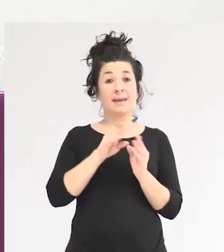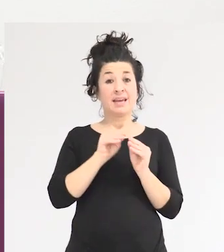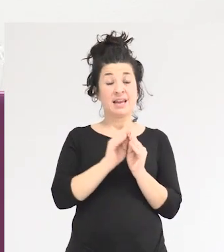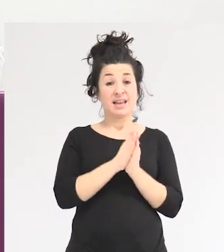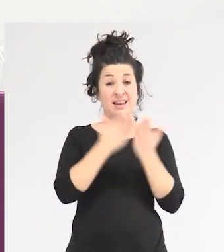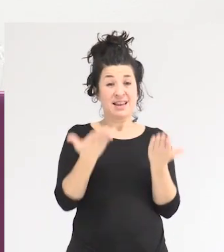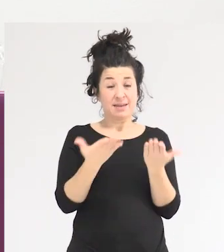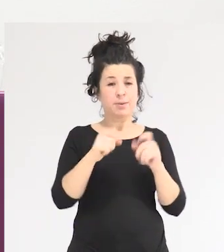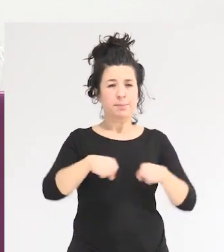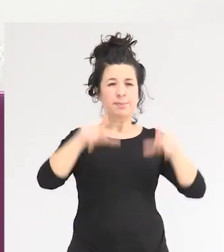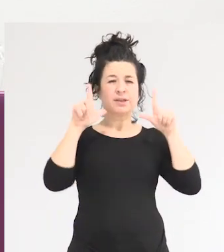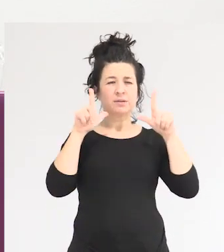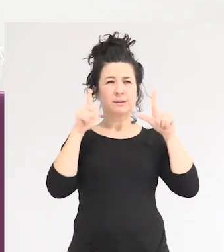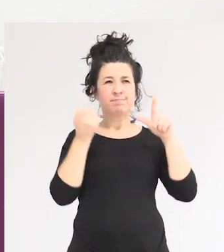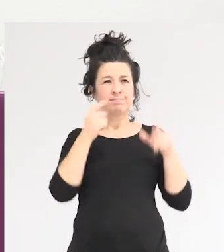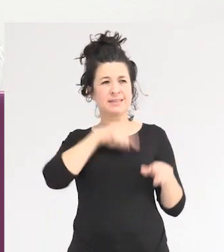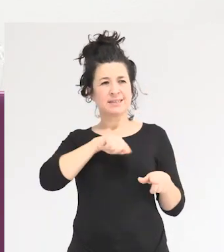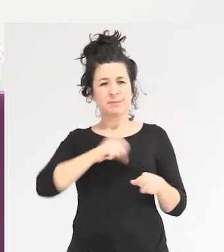antzeko sentimenduak ditu.